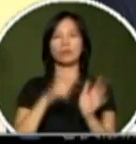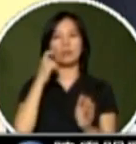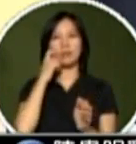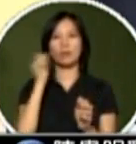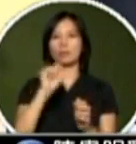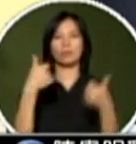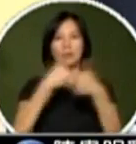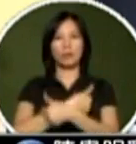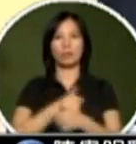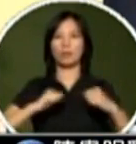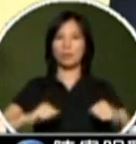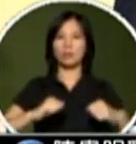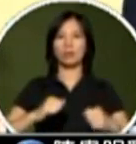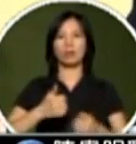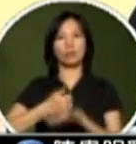的数据却无法显出贫富的差距，看不出国民生活的品质，更不能代表健康。